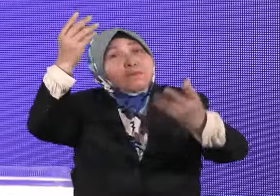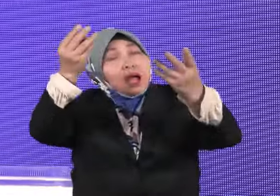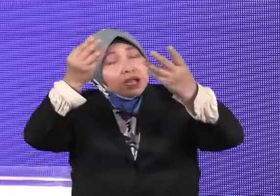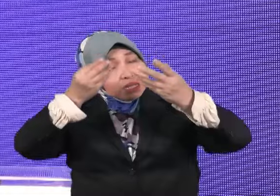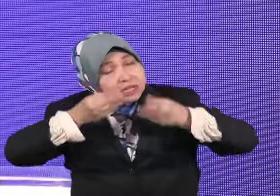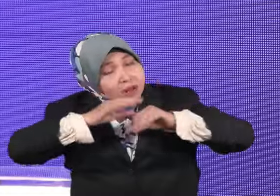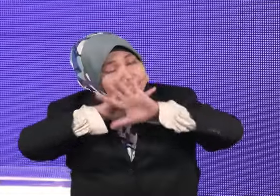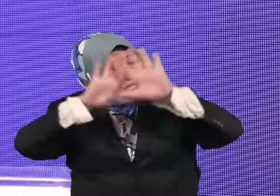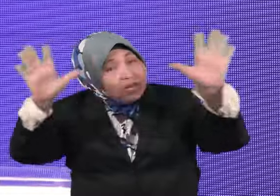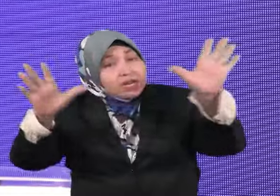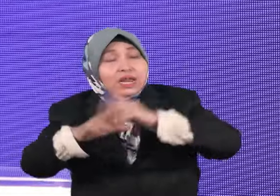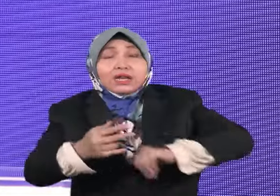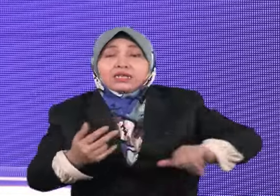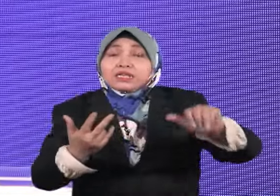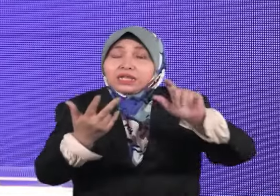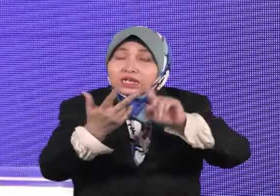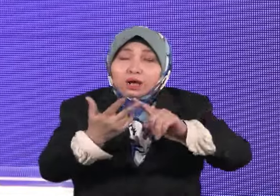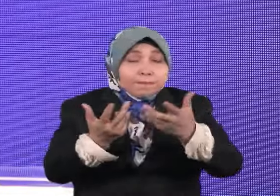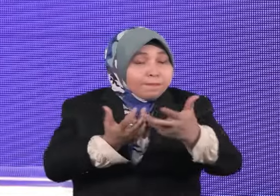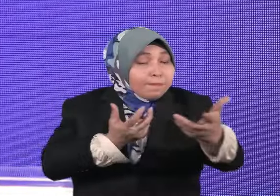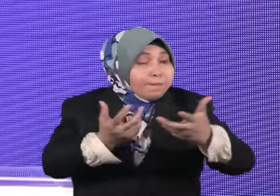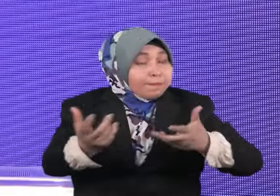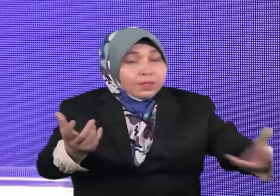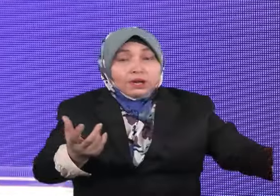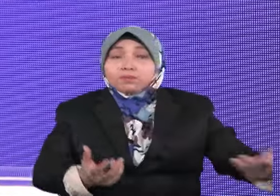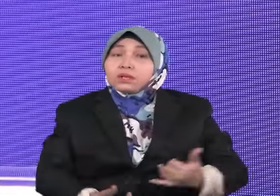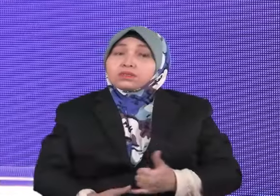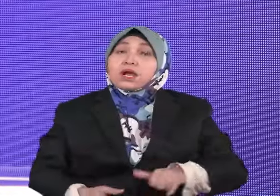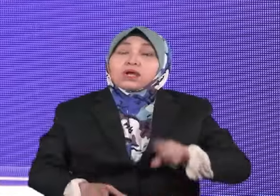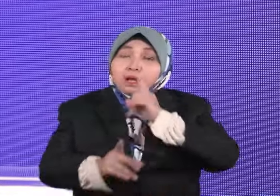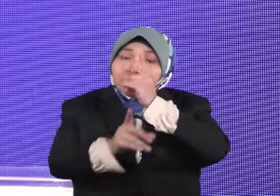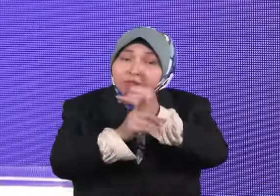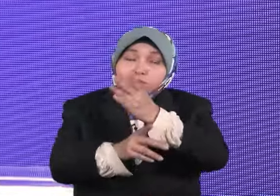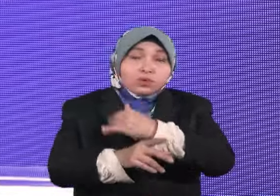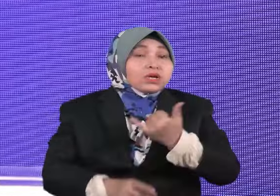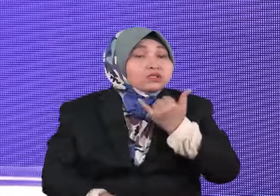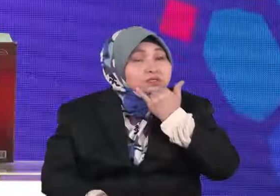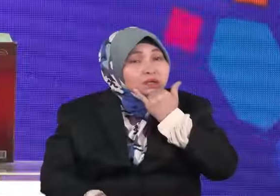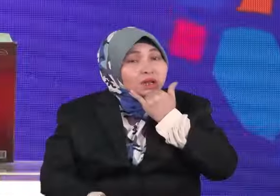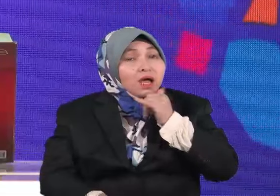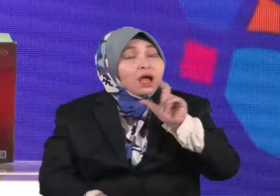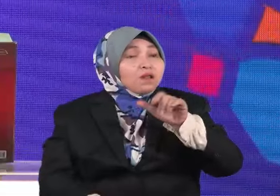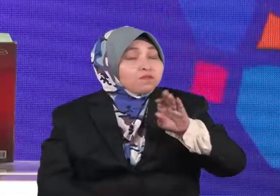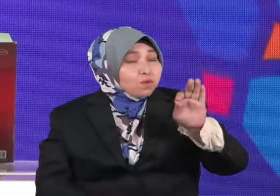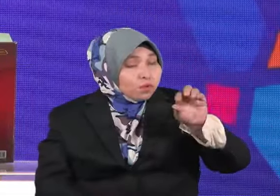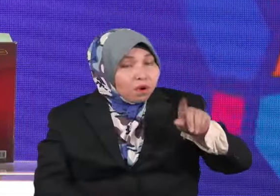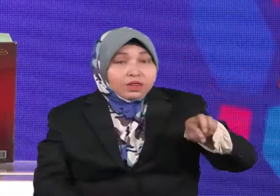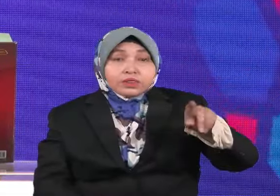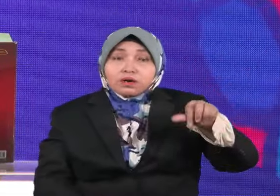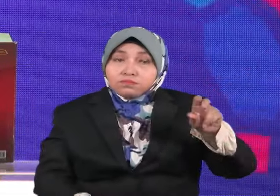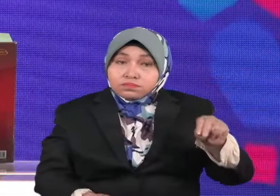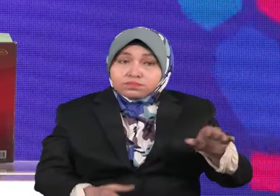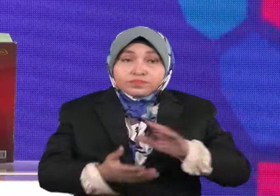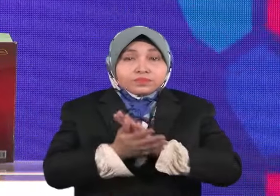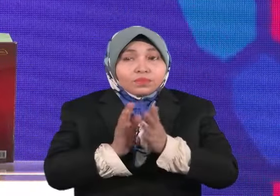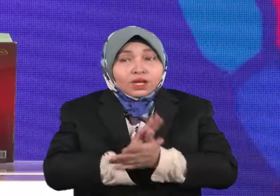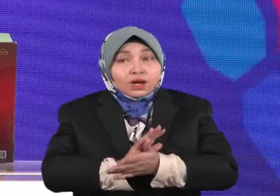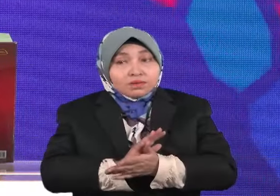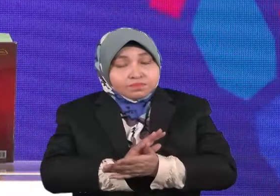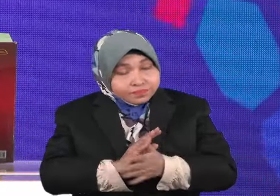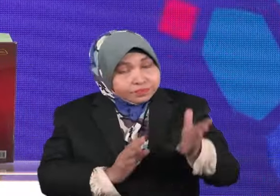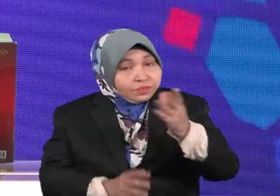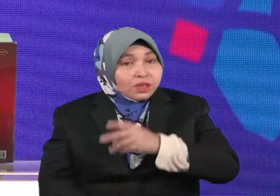Dan yang ketiganya mengasingkan di antara hak dan yang batil, istilahnya adalah al-furqan. Baik. Faman